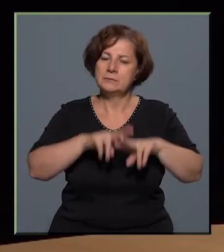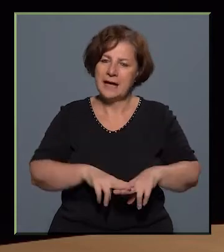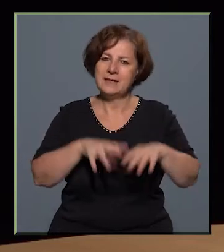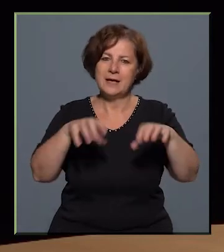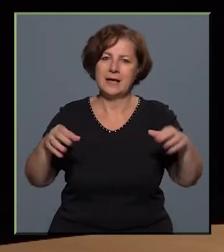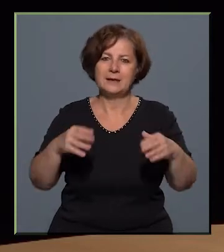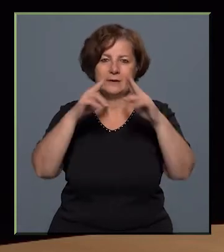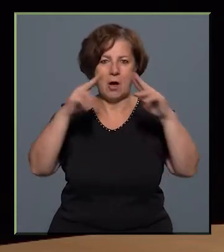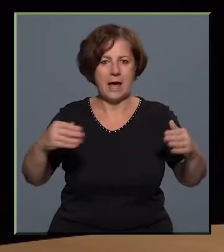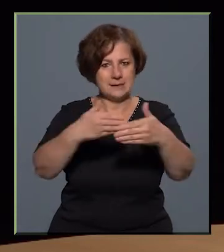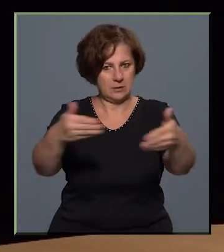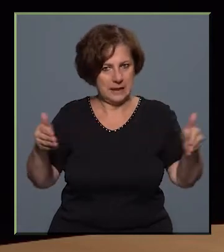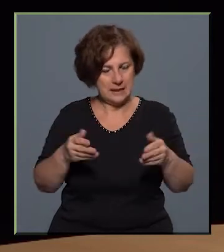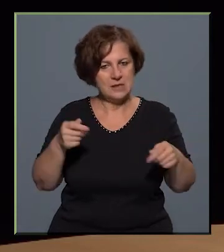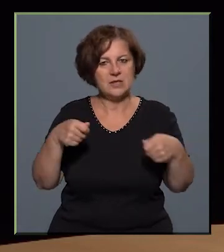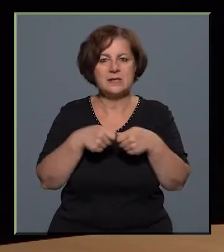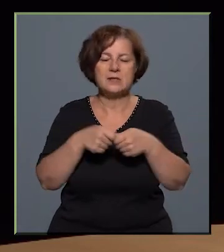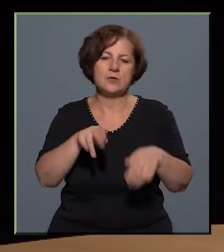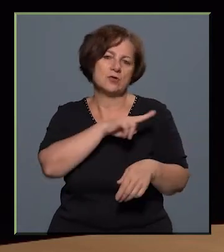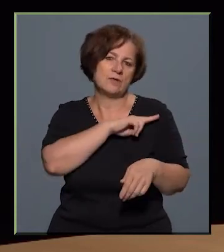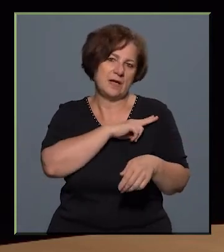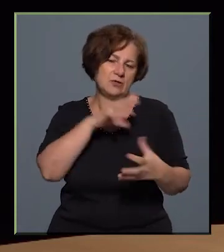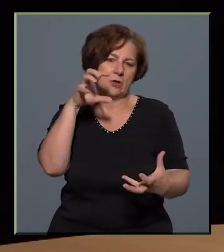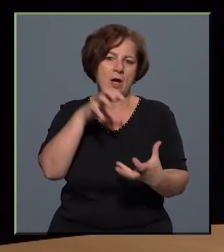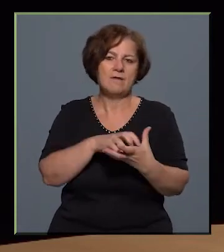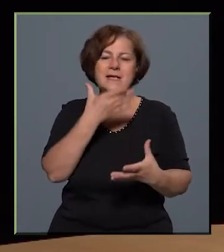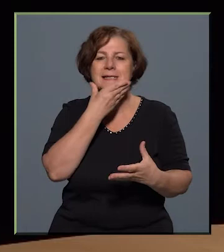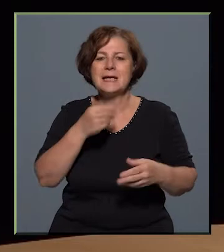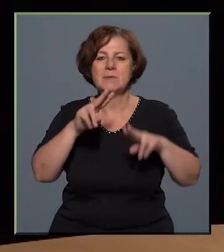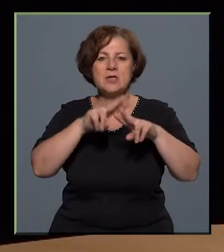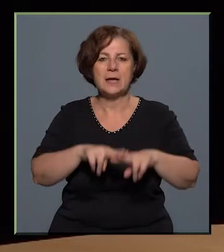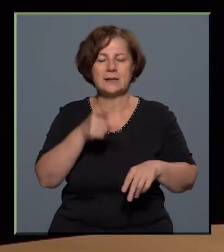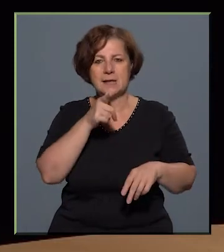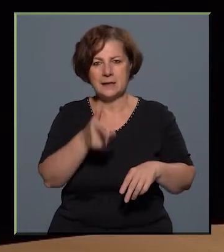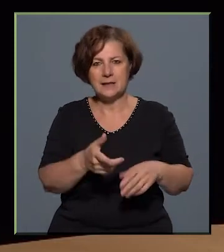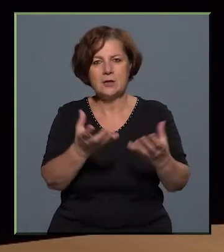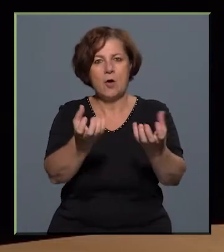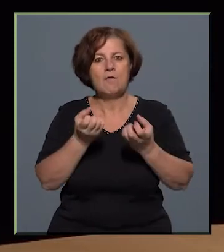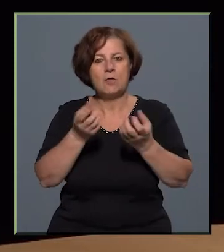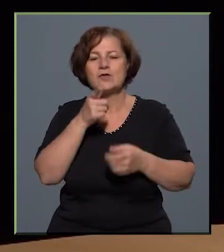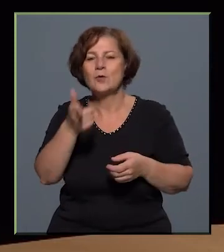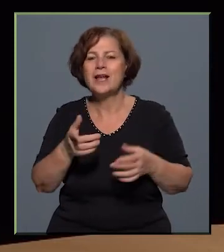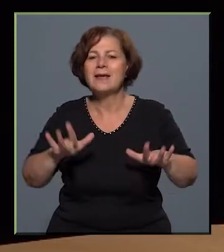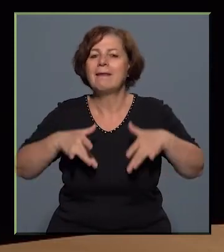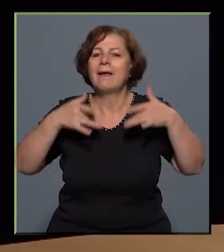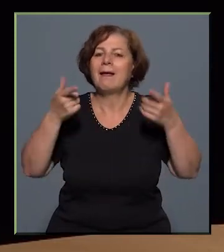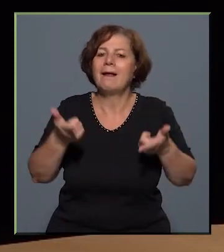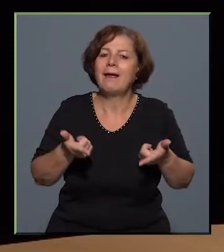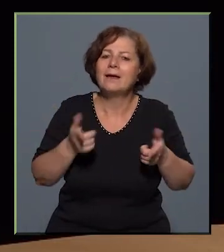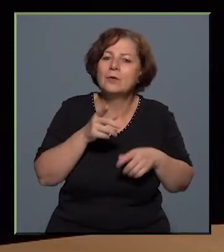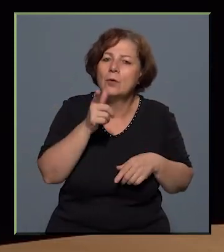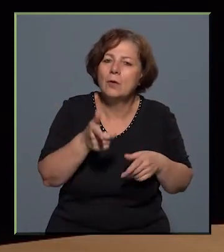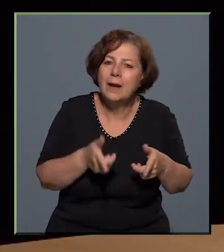a házatáján, hiszen közös felelősség, hogy a város szép és rendezett legyen, vonzó legyen, élhető